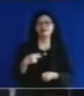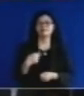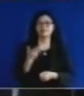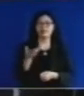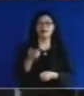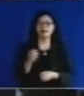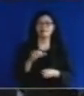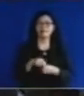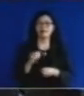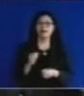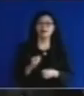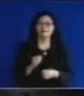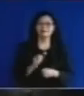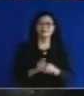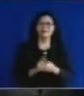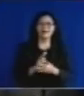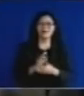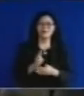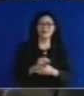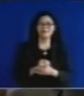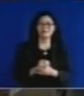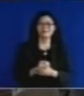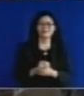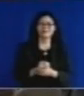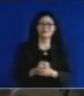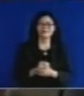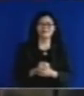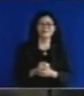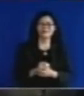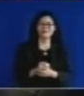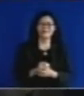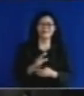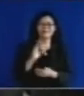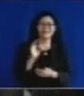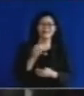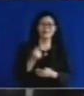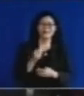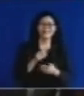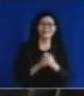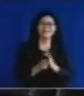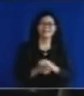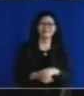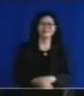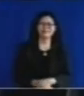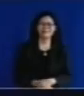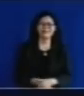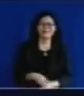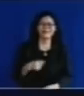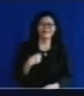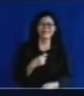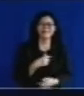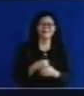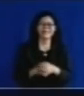calon nomor urut 2 untuk menanggapi. Ibu, siap Ibu? 90 detik mulai dari sekarang, silahkan. Kami